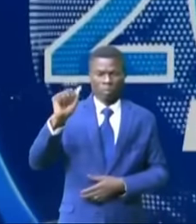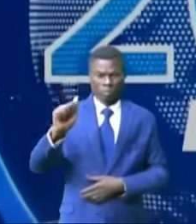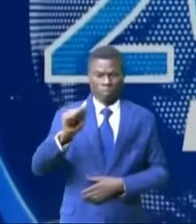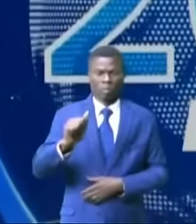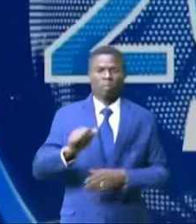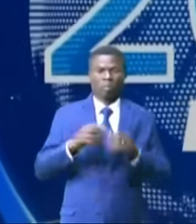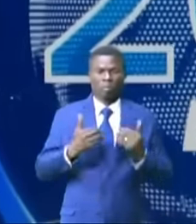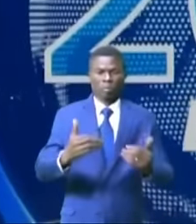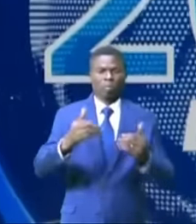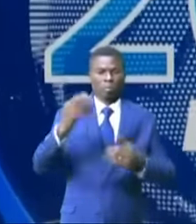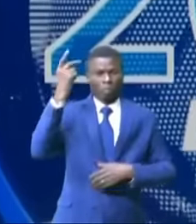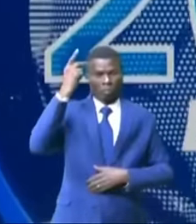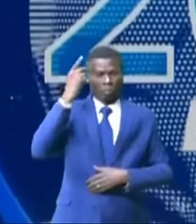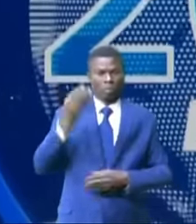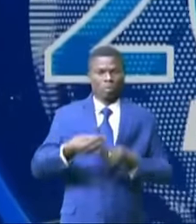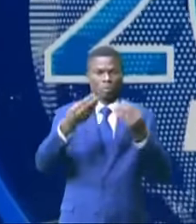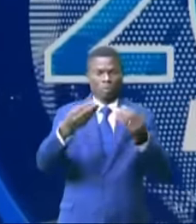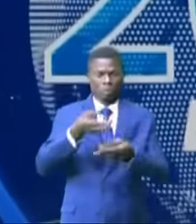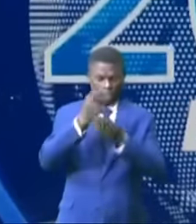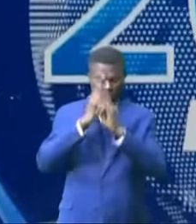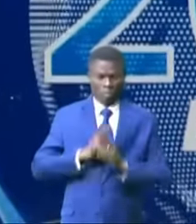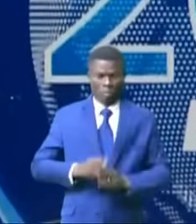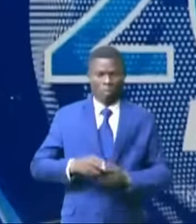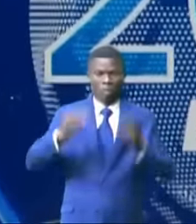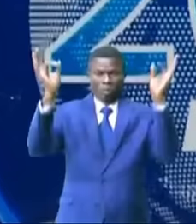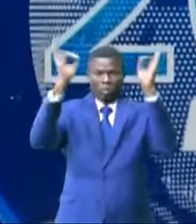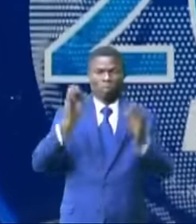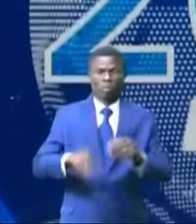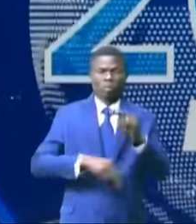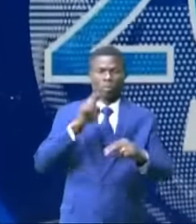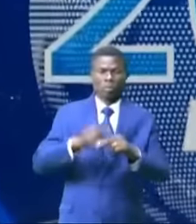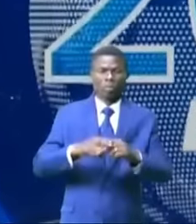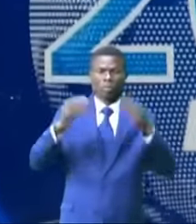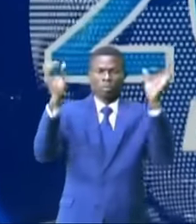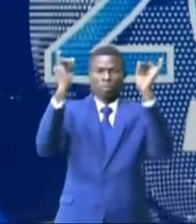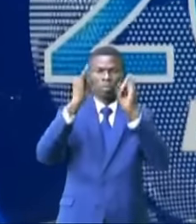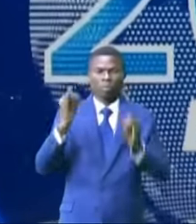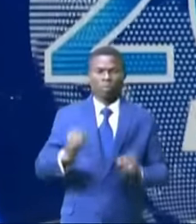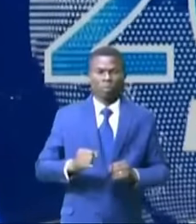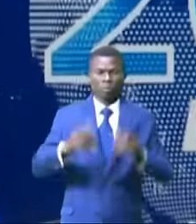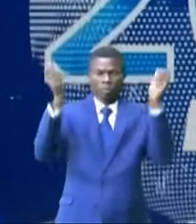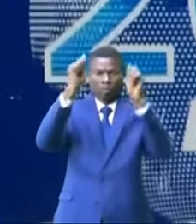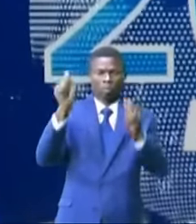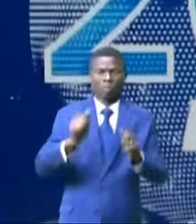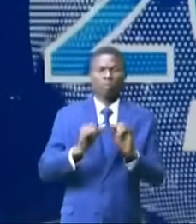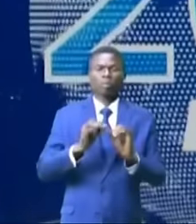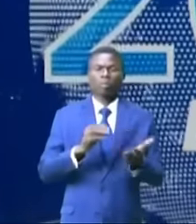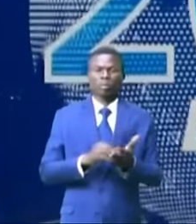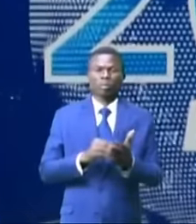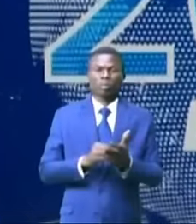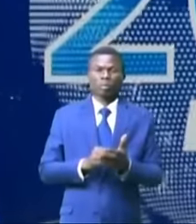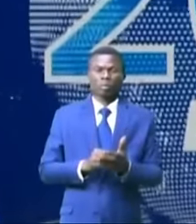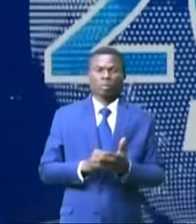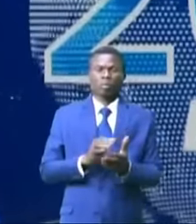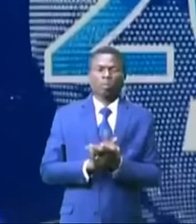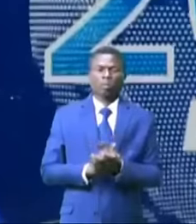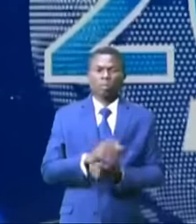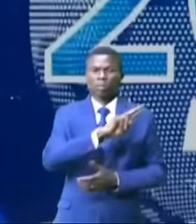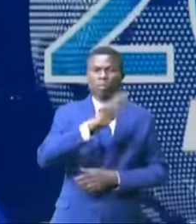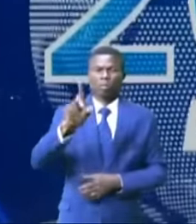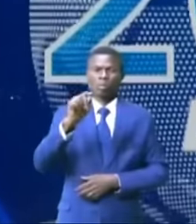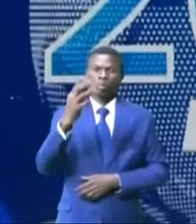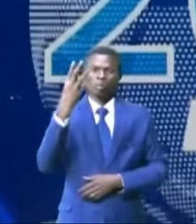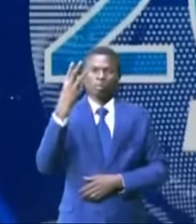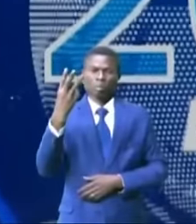ce journal, Kinshasa a offert son hospitalité au Forum international numérique Africa Digital Expo ADEX